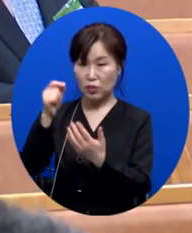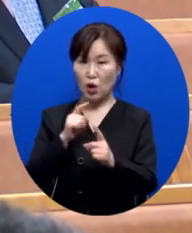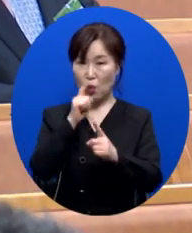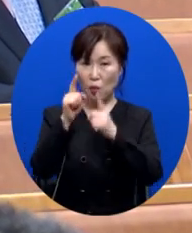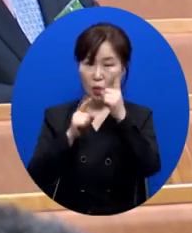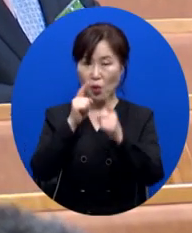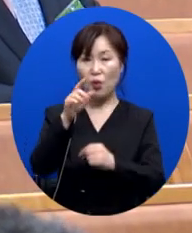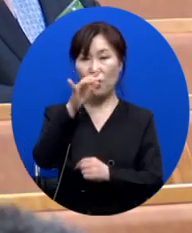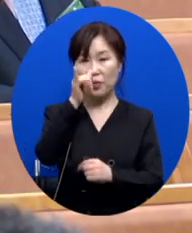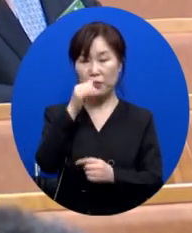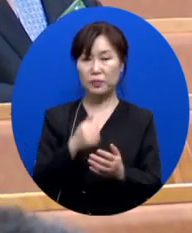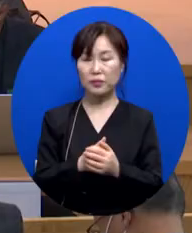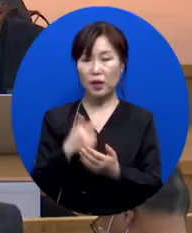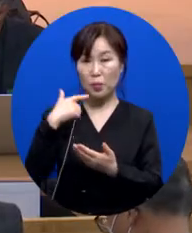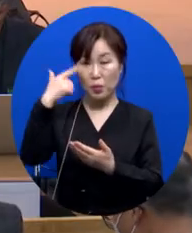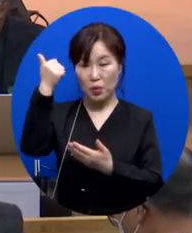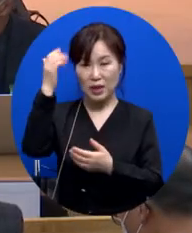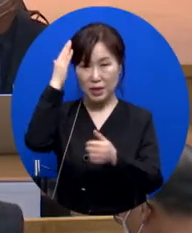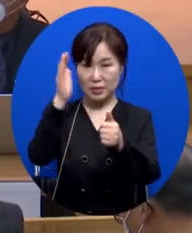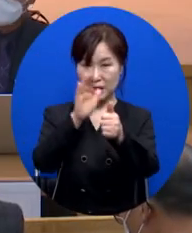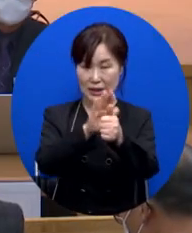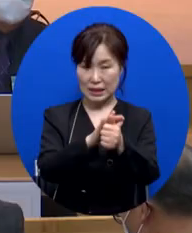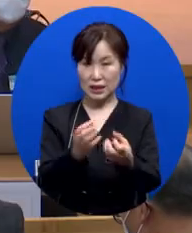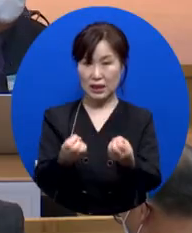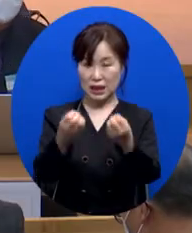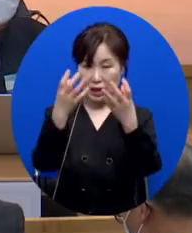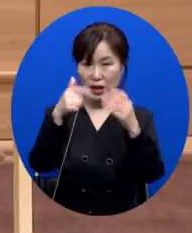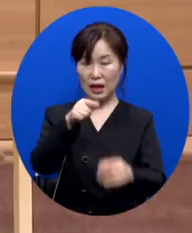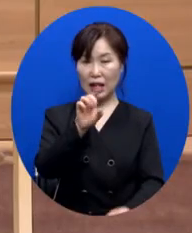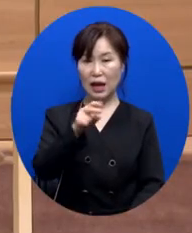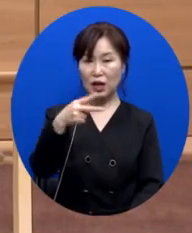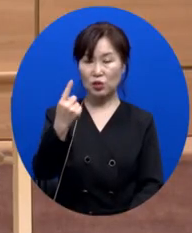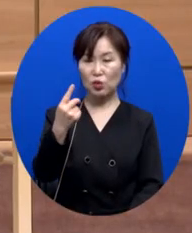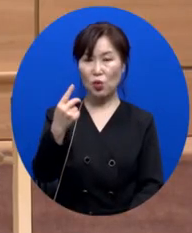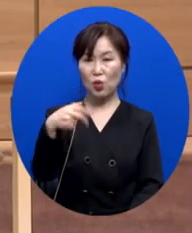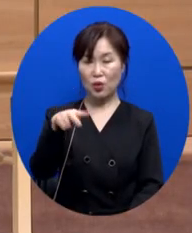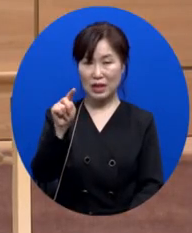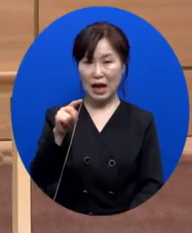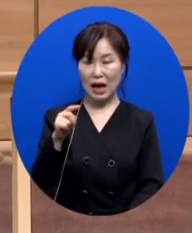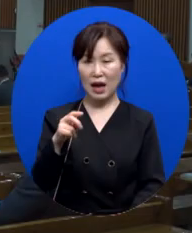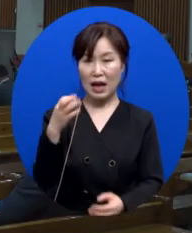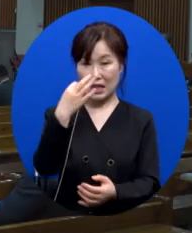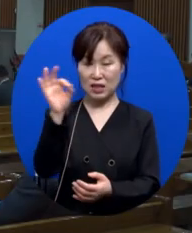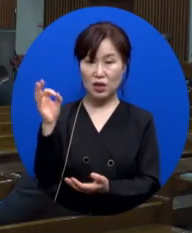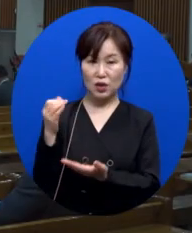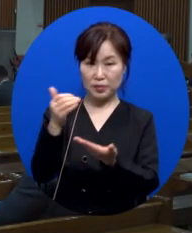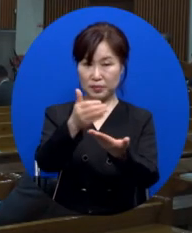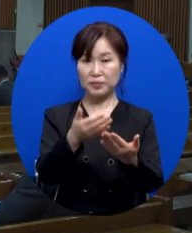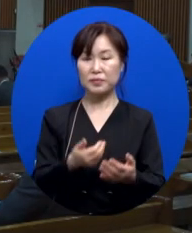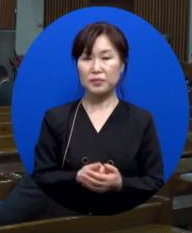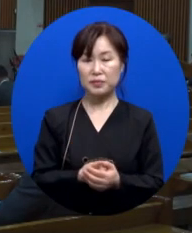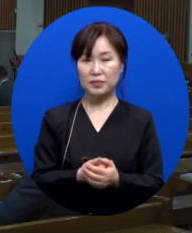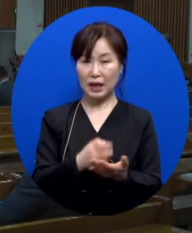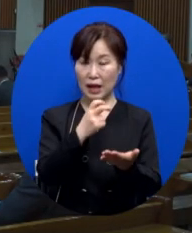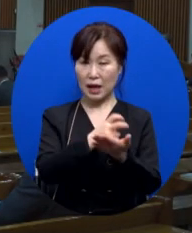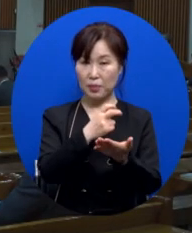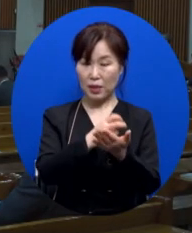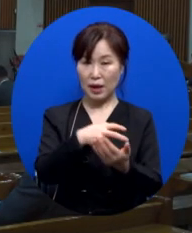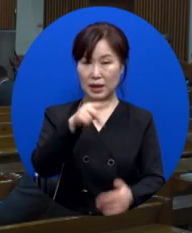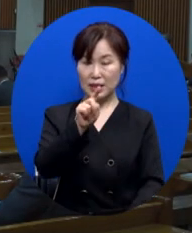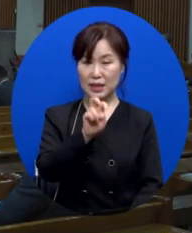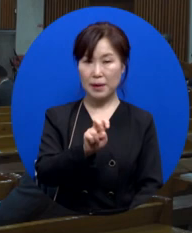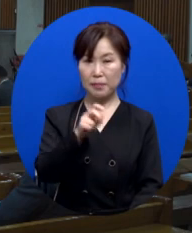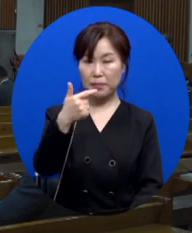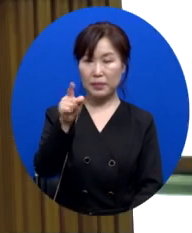진행했습니다 또 목사 임직식 꽈 강도사 인허 증 수여식을 가졌습니다 기독교 대한 감리회 삼남면 회도